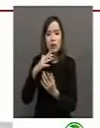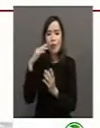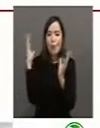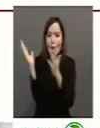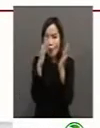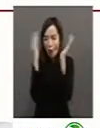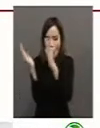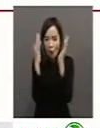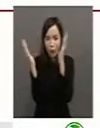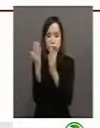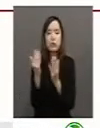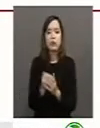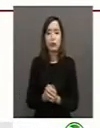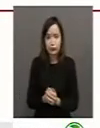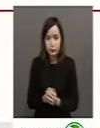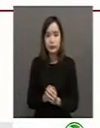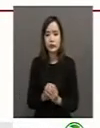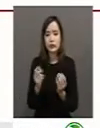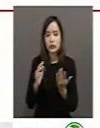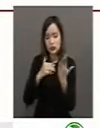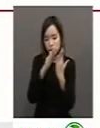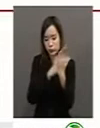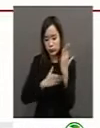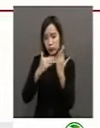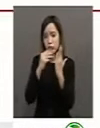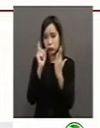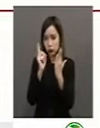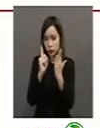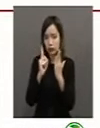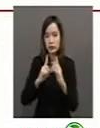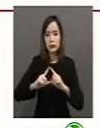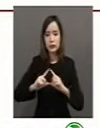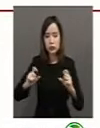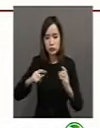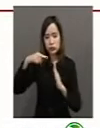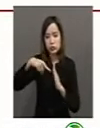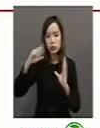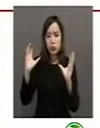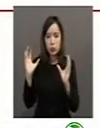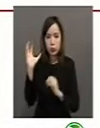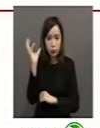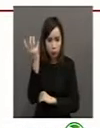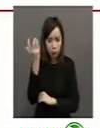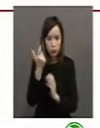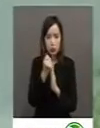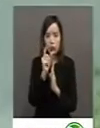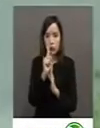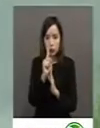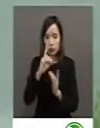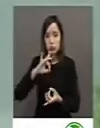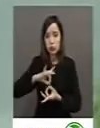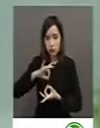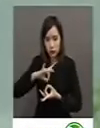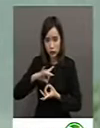ระโชกแรงนะคะพื้นที่ที่จะได้รับผลกระทบก็คือเพชรบูรณ์พิษณุโลกอุตรดิตถ์สุโขทั